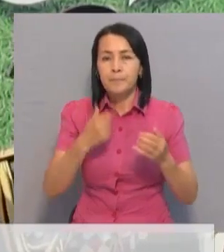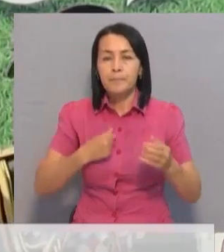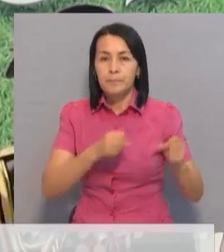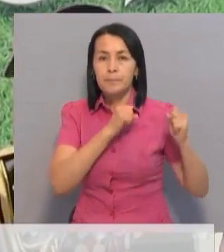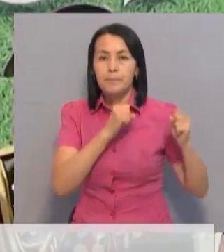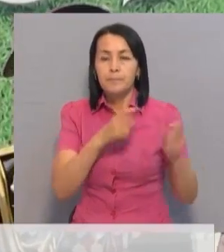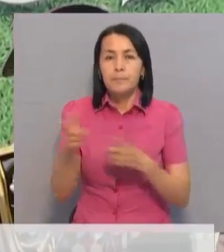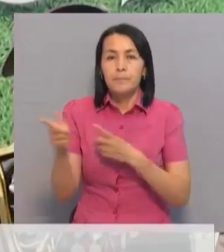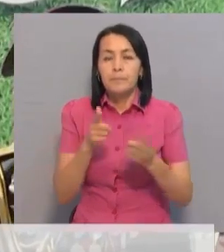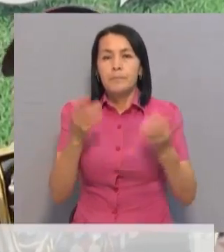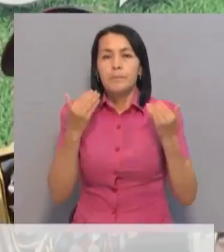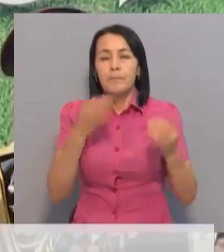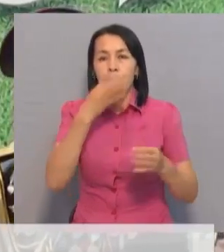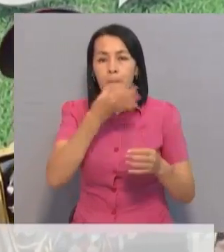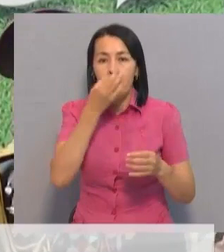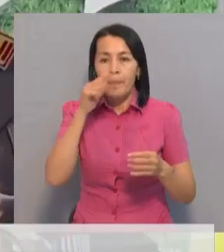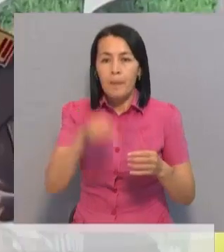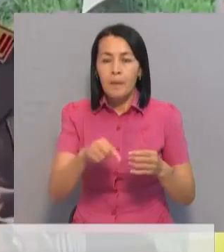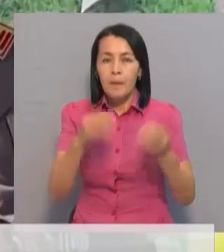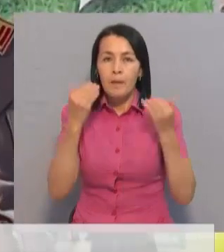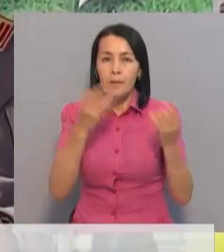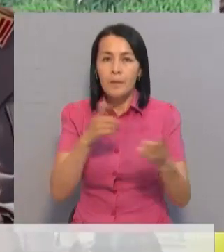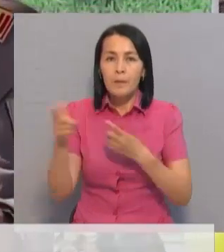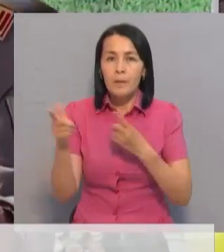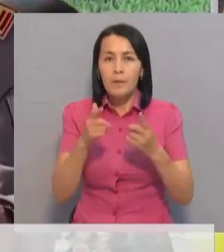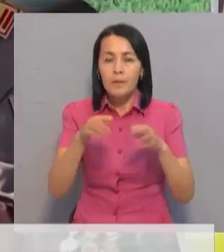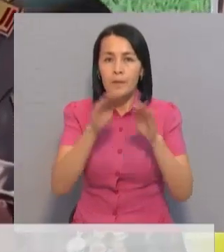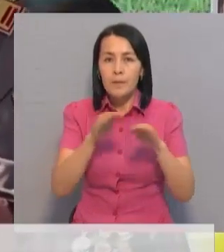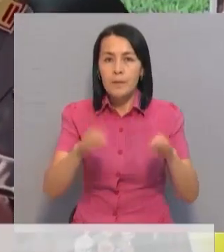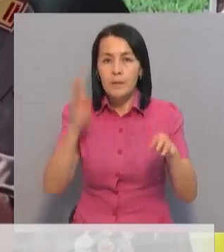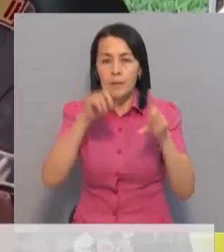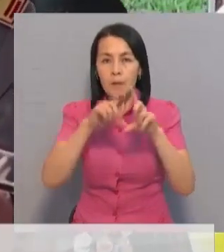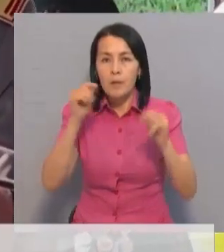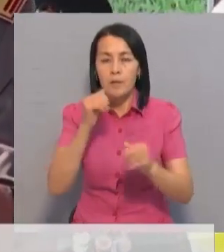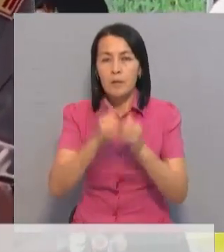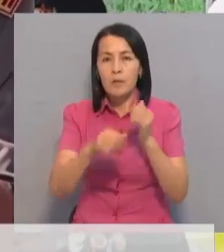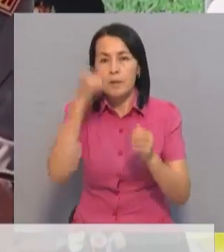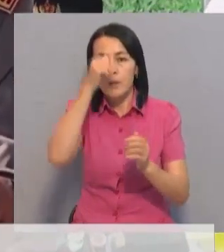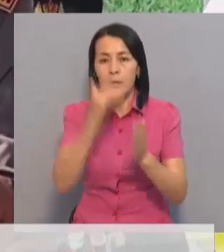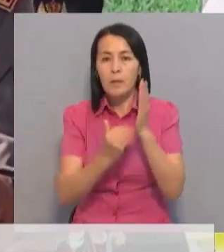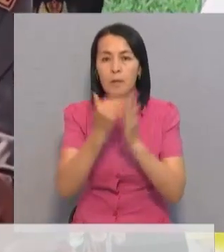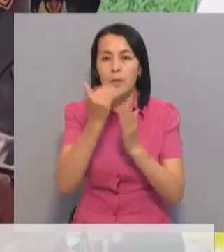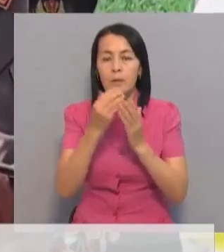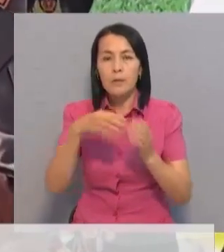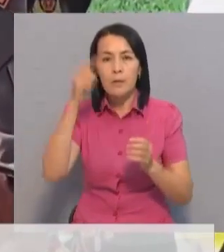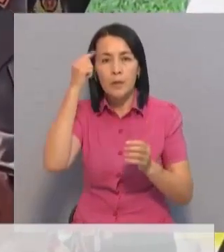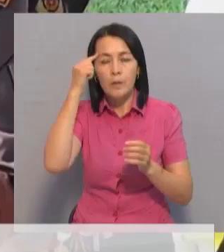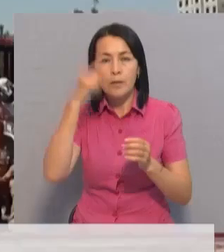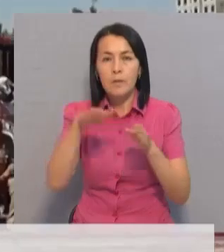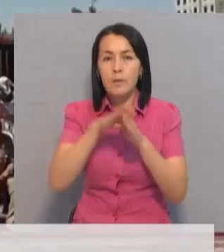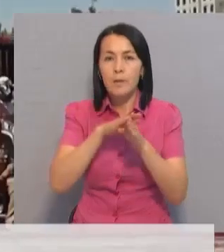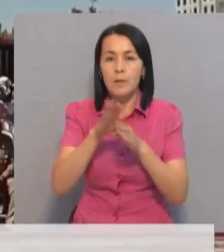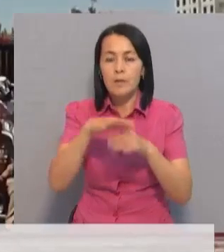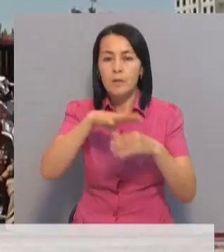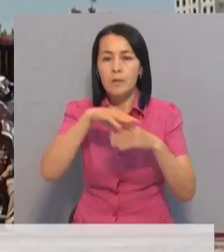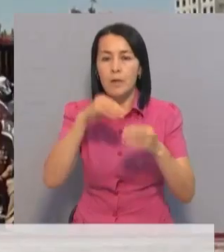и физической подготовке. Стоит отметить, что уровень подготовки воспитанников школы Жасулан растет с каждым годом. Ребята уверенно проходят единое